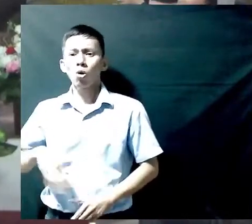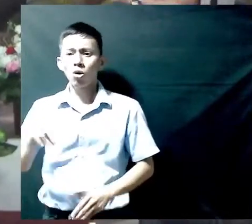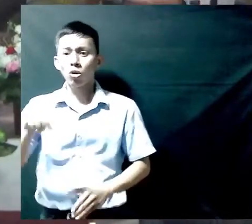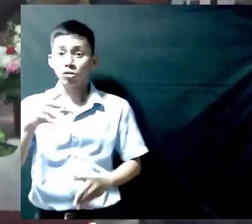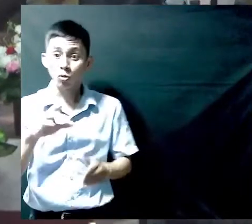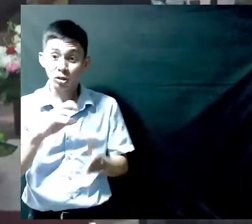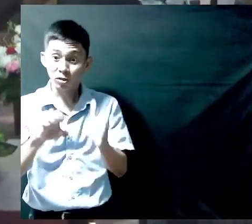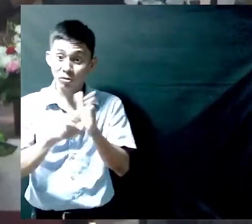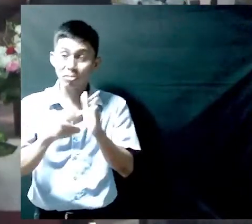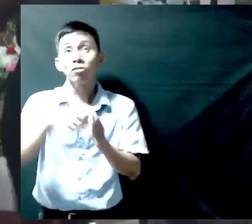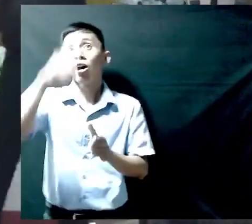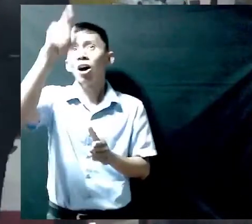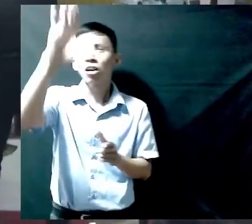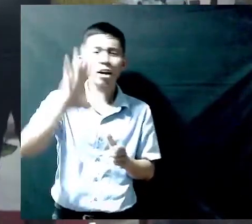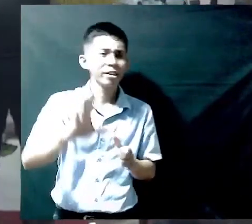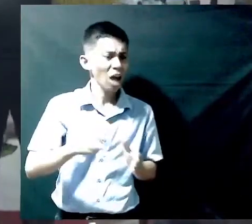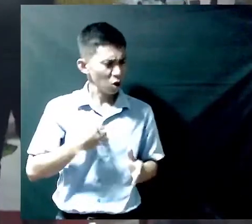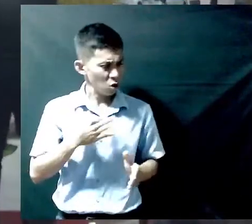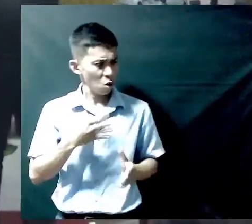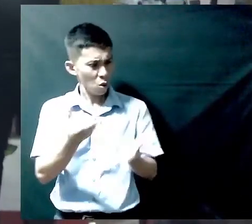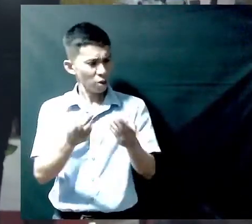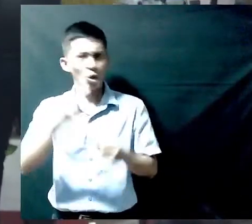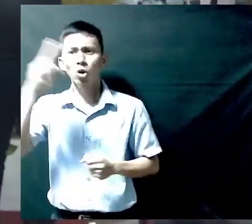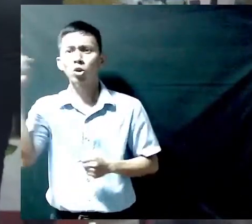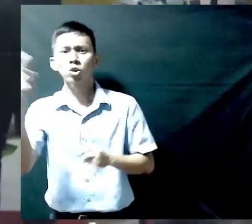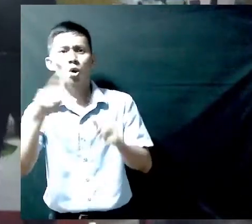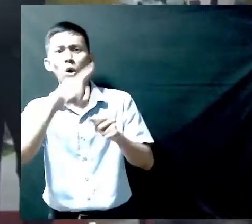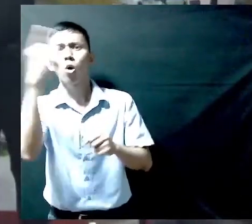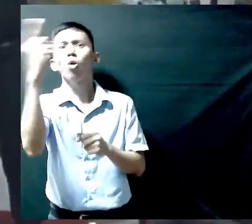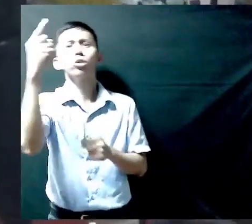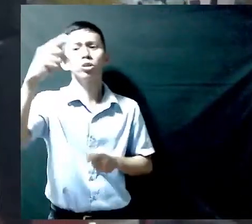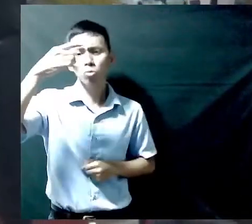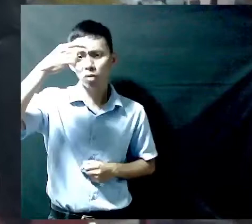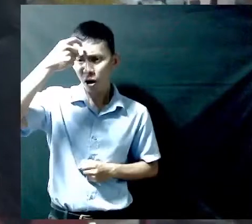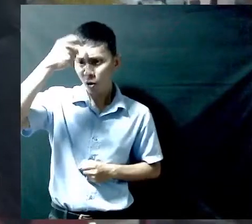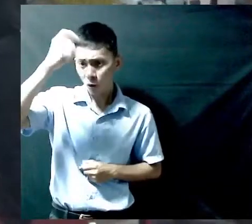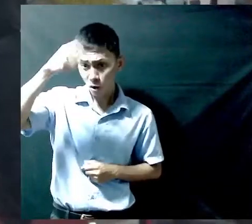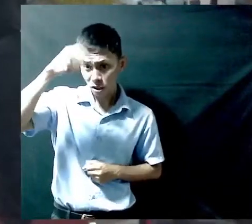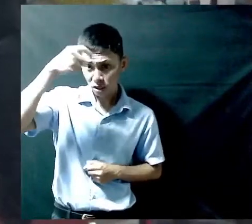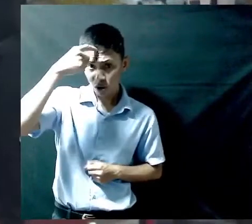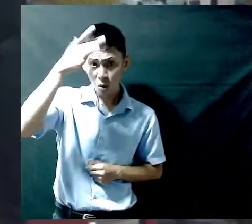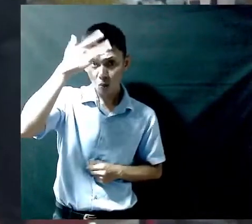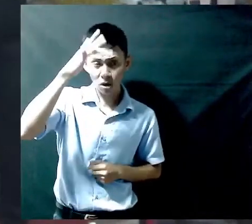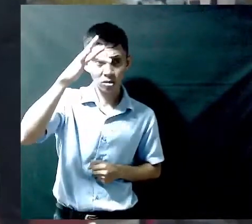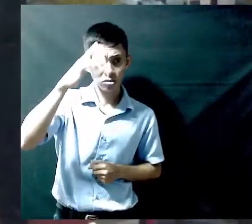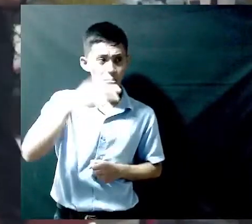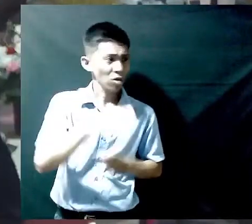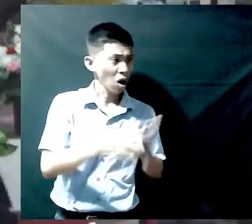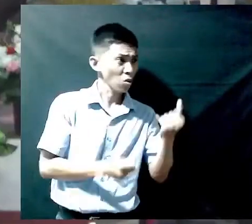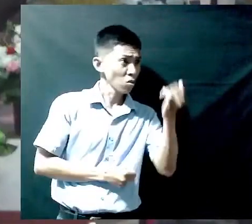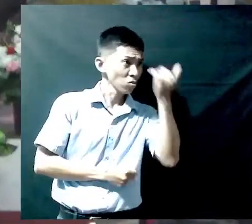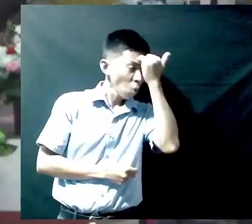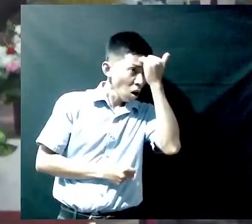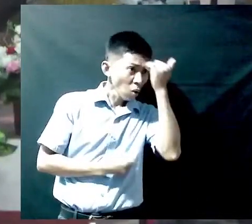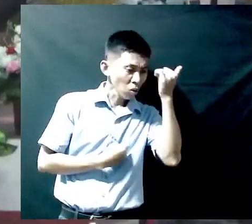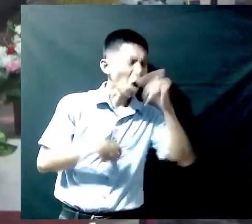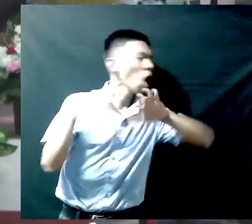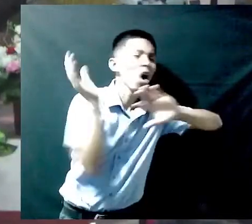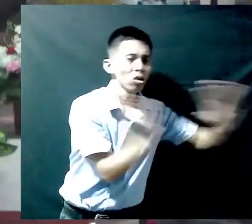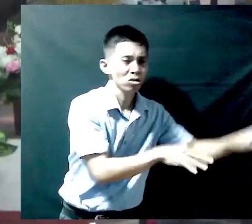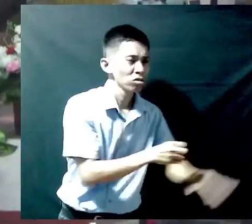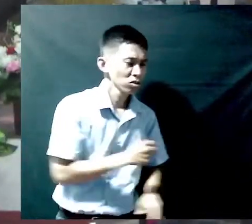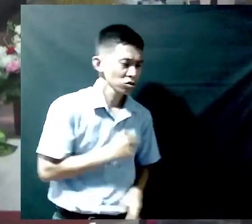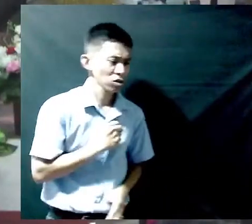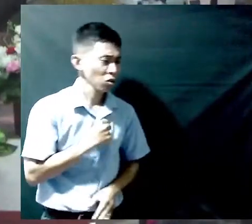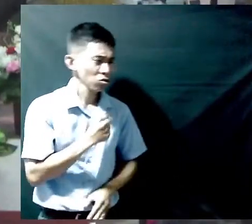gagamitin ko. Hindi ho tayo pwede rin. Sino pwede? Hindi naman tayo matalino. Kung sasabihin ni Lord, ay, yung mga malalakas lang ang